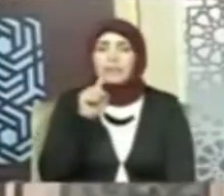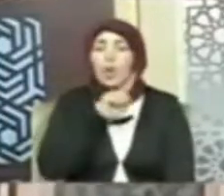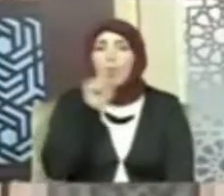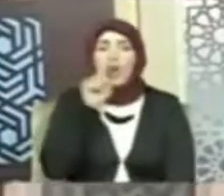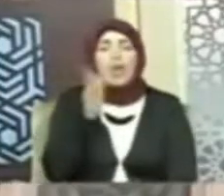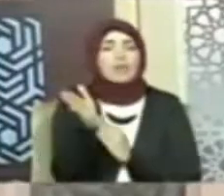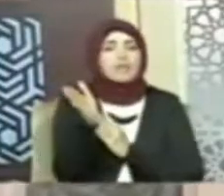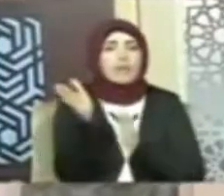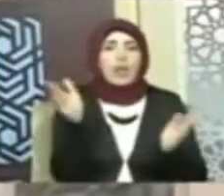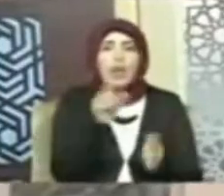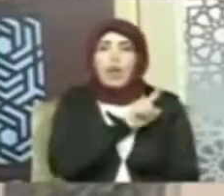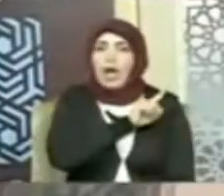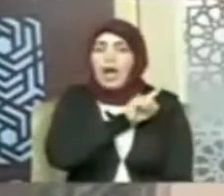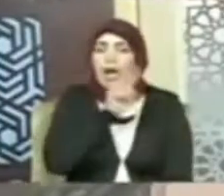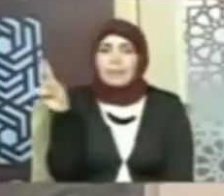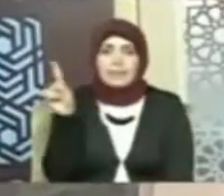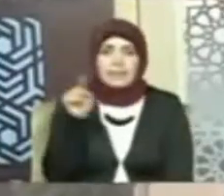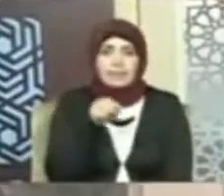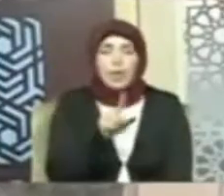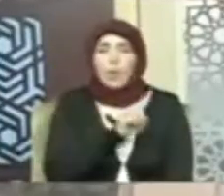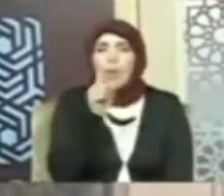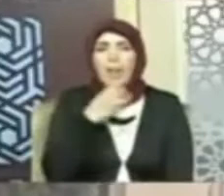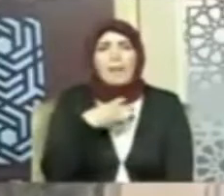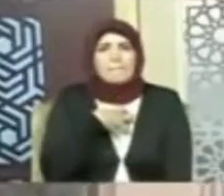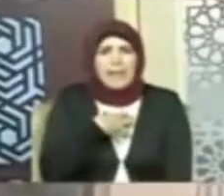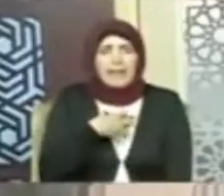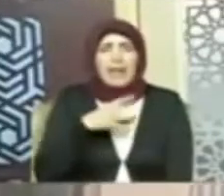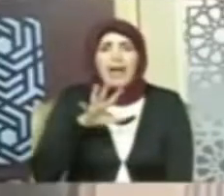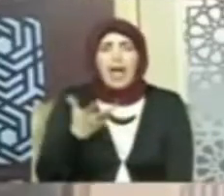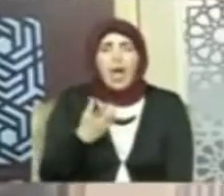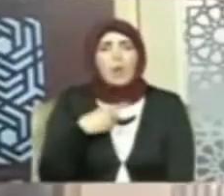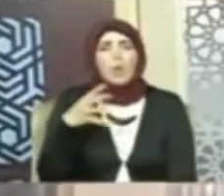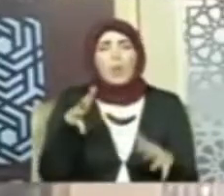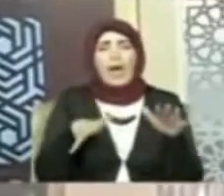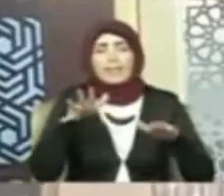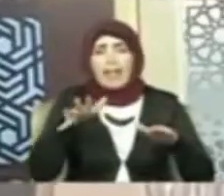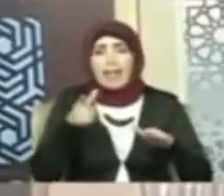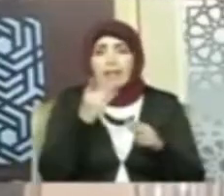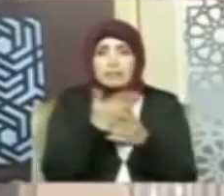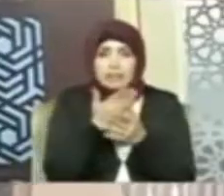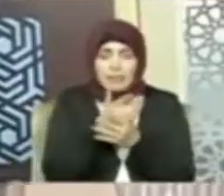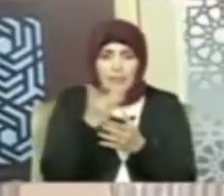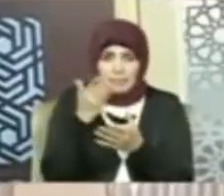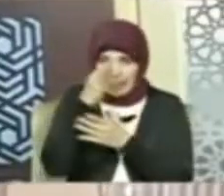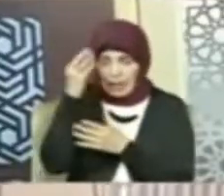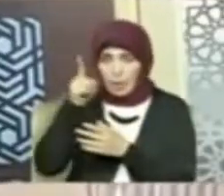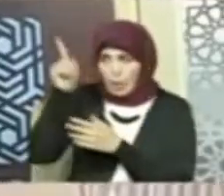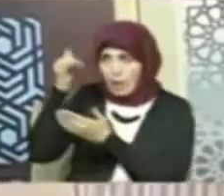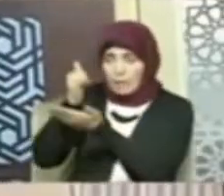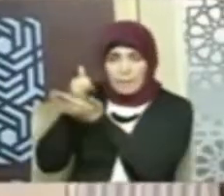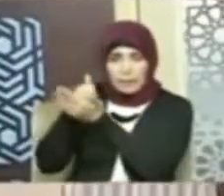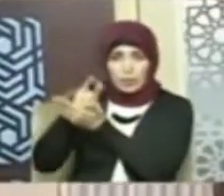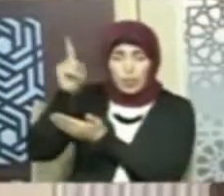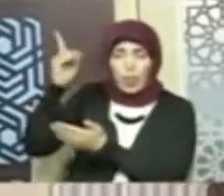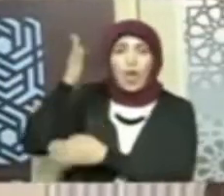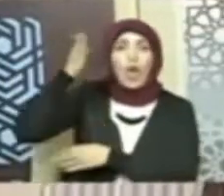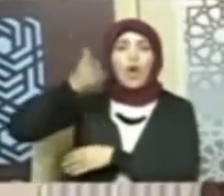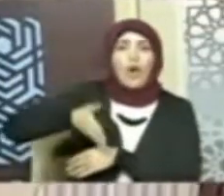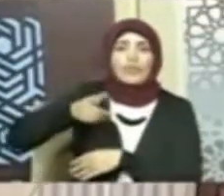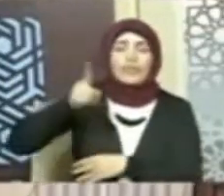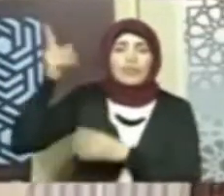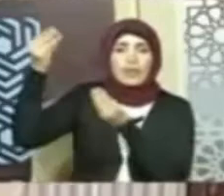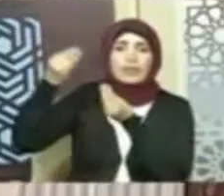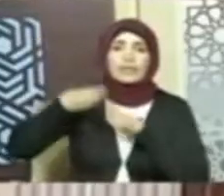ضل ولا مل ولا اختل، لأنه اعتمد على القادر